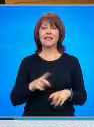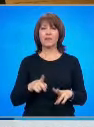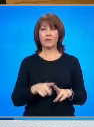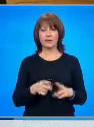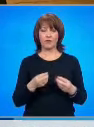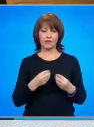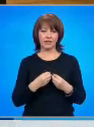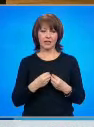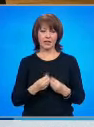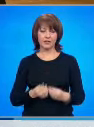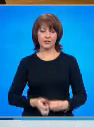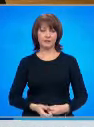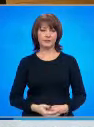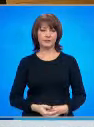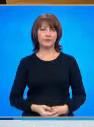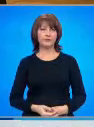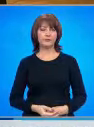вечер!